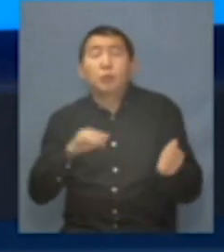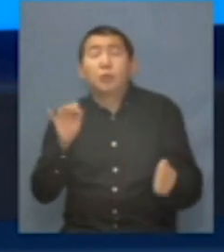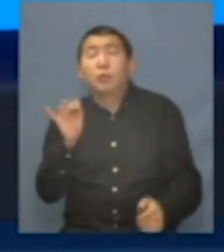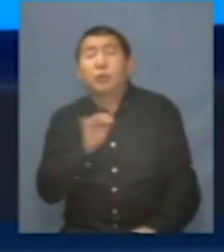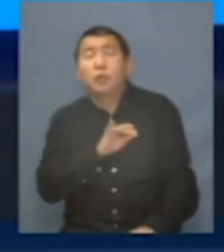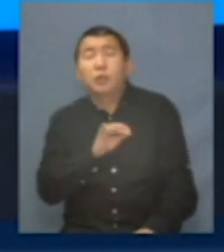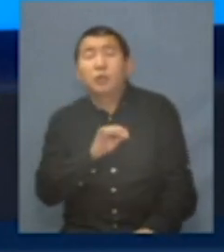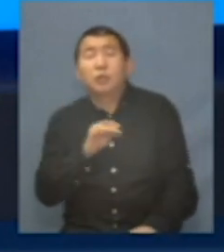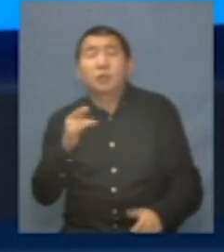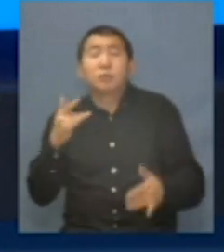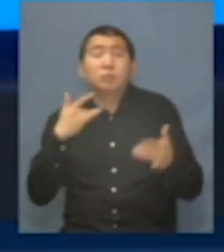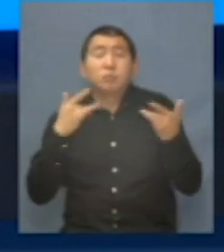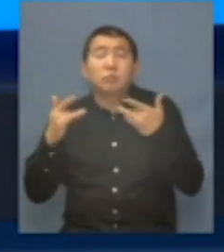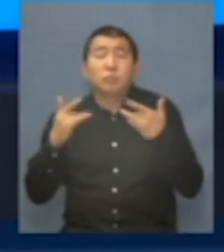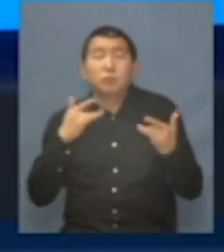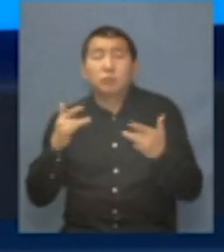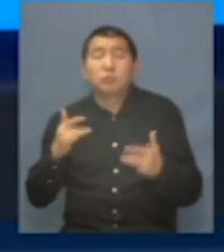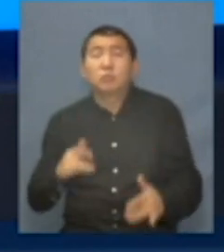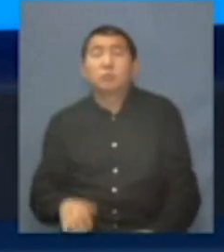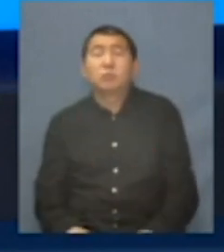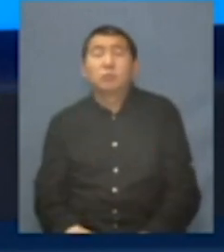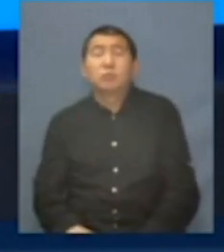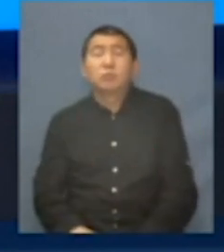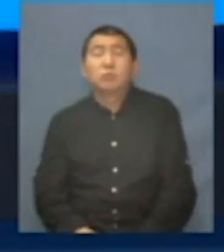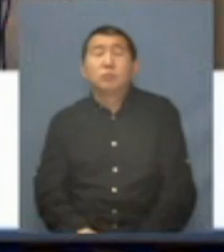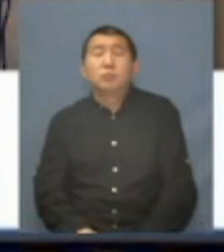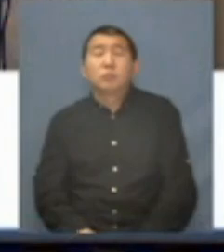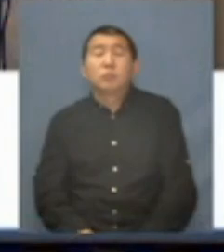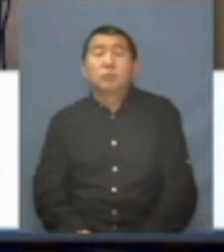артистов Восточно-Казахстанской областной филармонии.